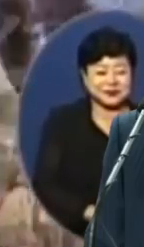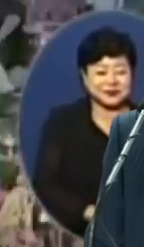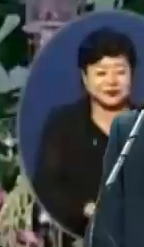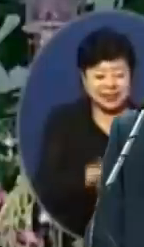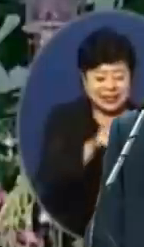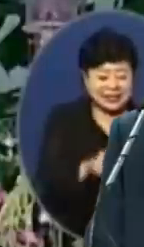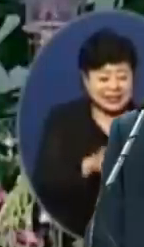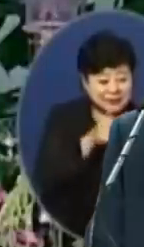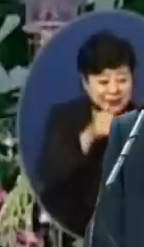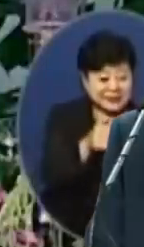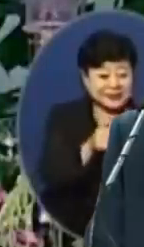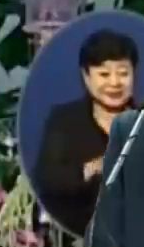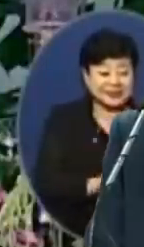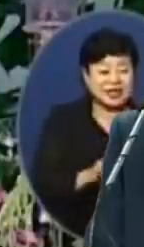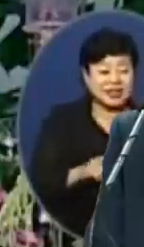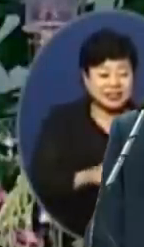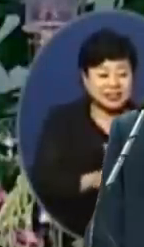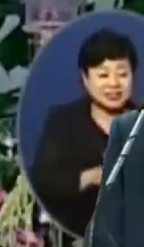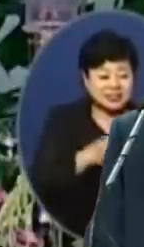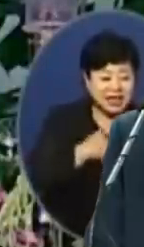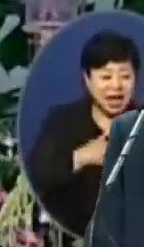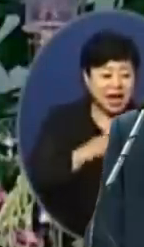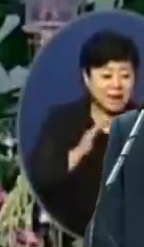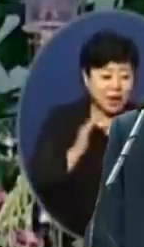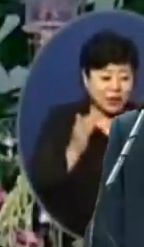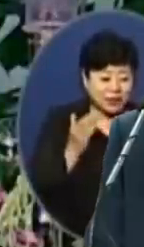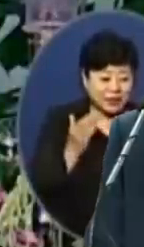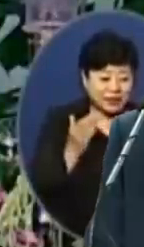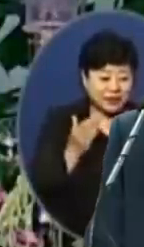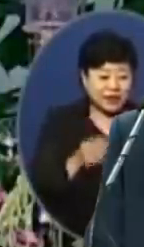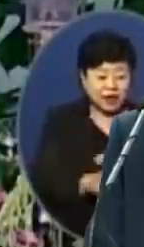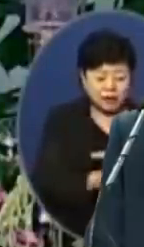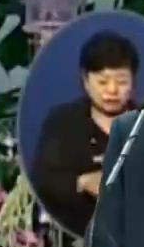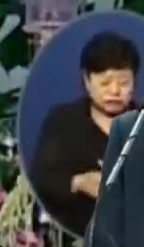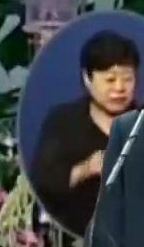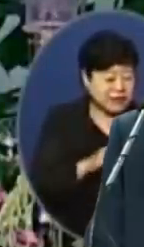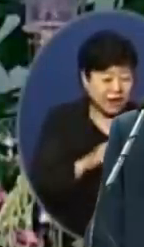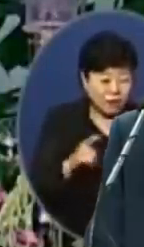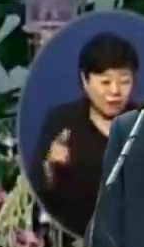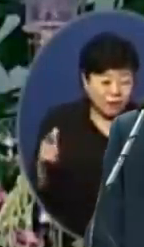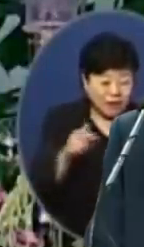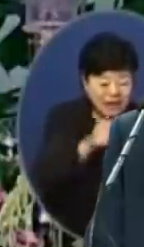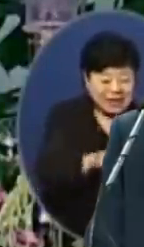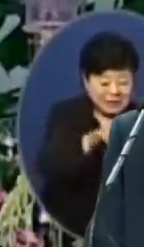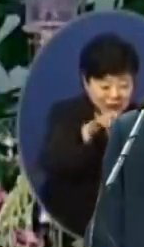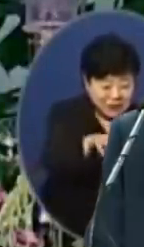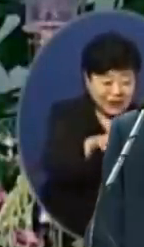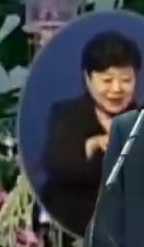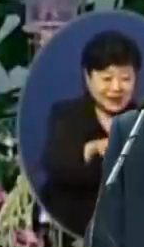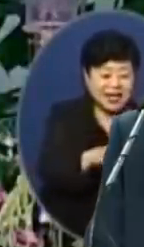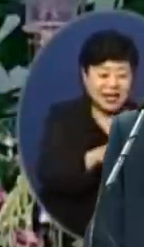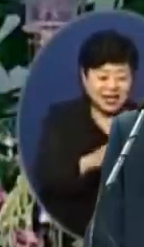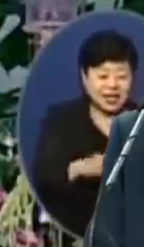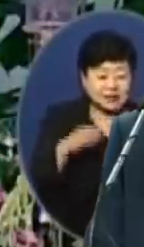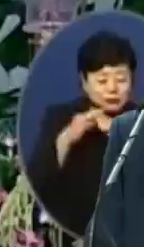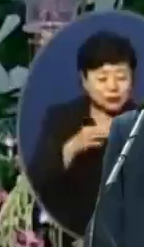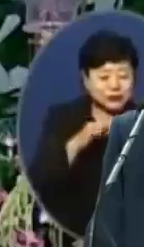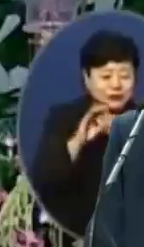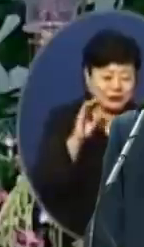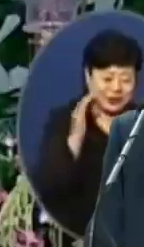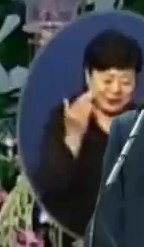그 하나님의 뜻인 줄만 알게 되면 뒤로 물러가지 않고 하나님 앞에 계속